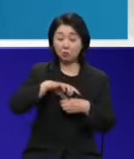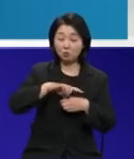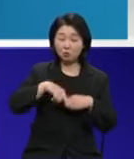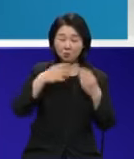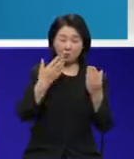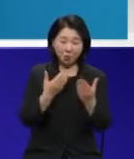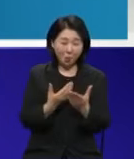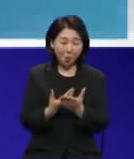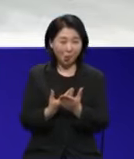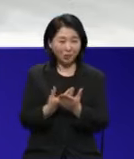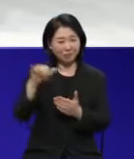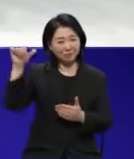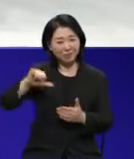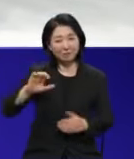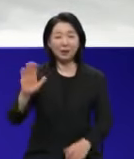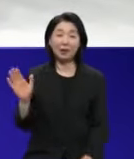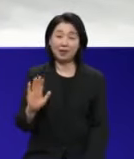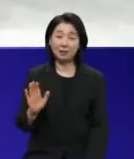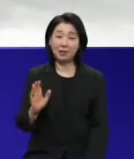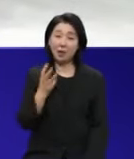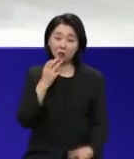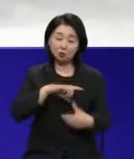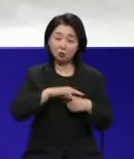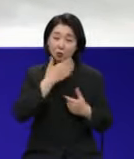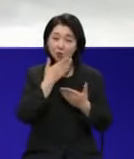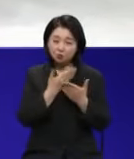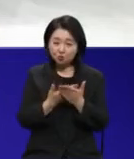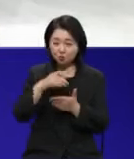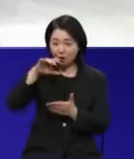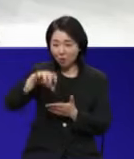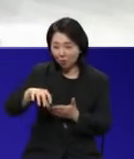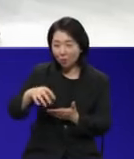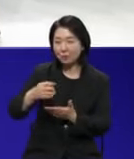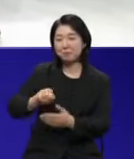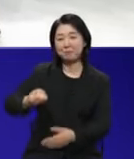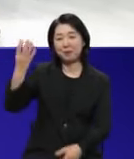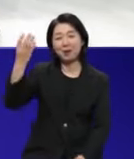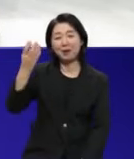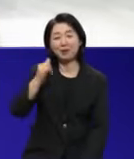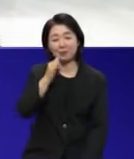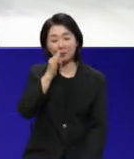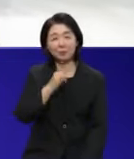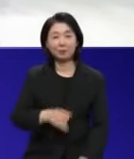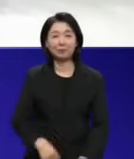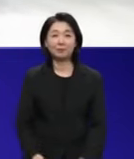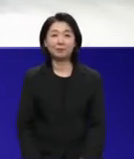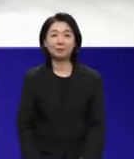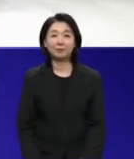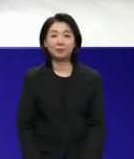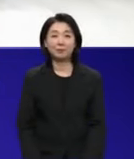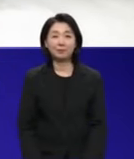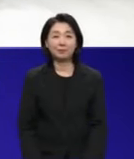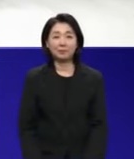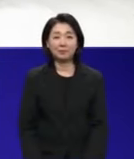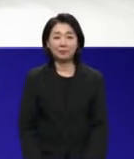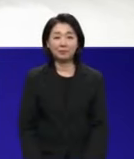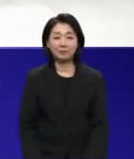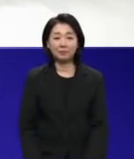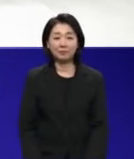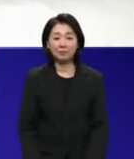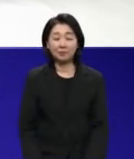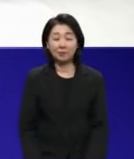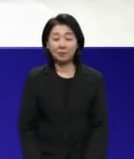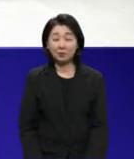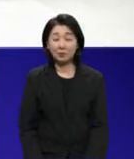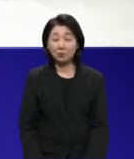상황은 좀 피했다 수도권에서도 중요한 지역은 좀 가져갔다 이렇게 좀 해석을 할 수 있겠습니다네 좀 캐스팅보트